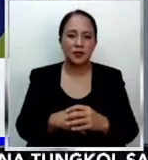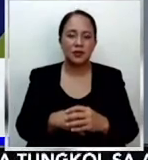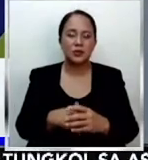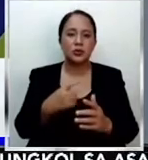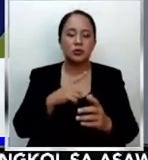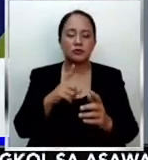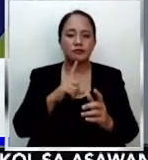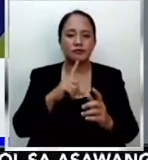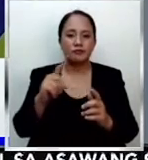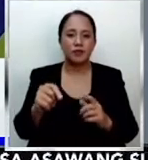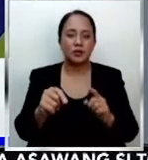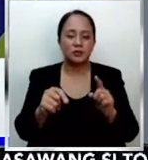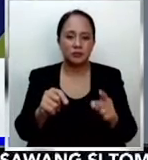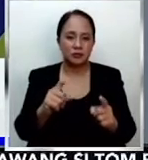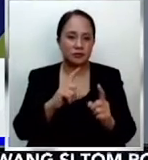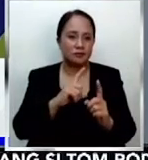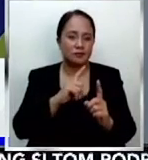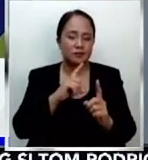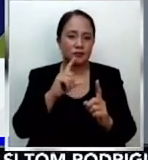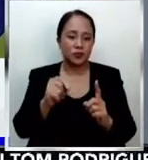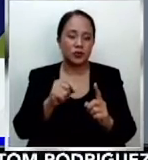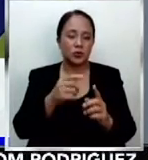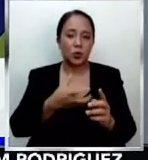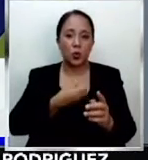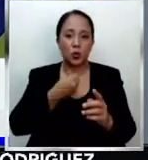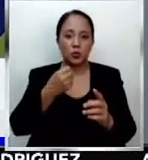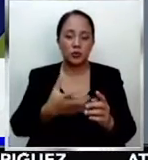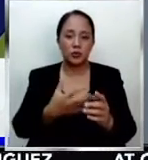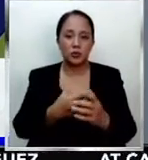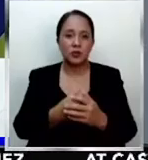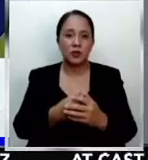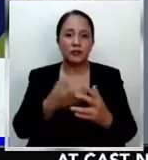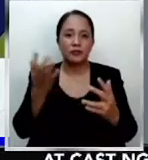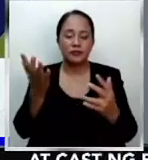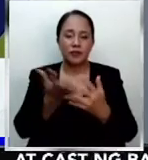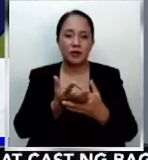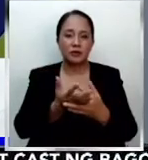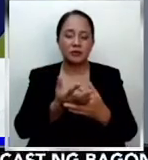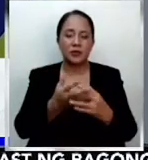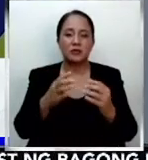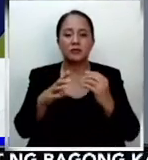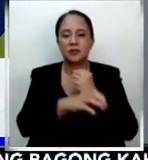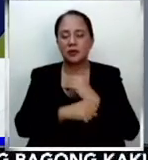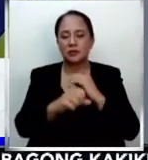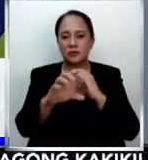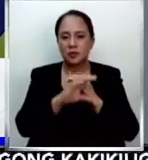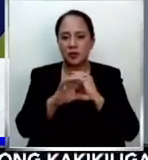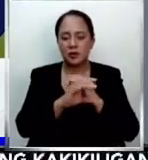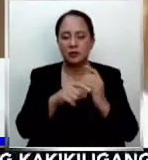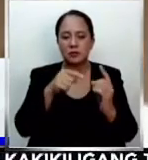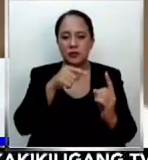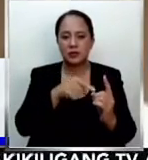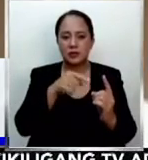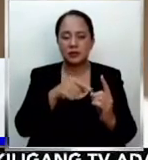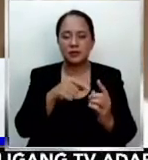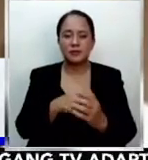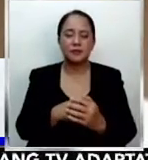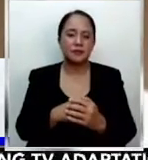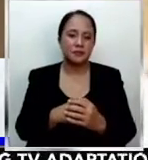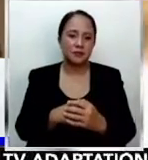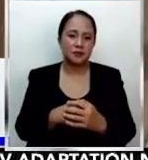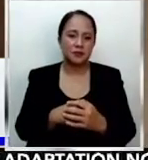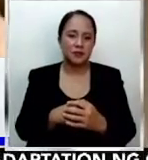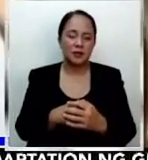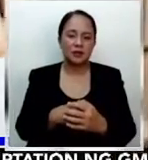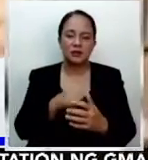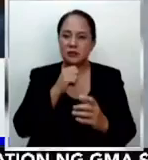mga may-ari ng sasakyan na filean ng carnapping itong si Mr. Ruiz. Tumangi magbigay ng